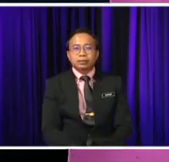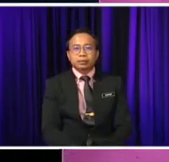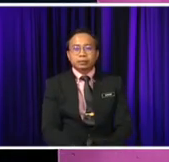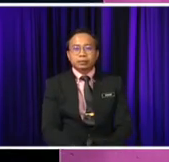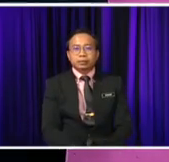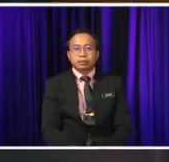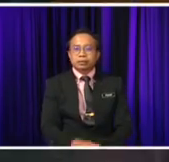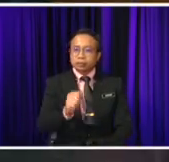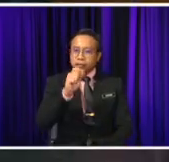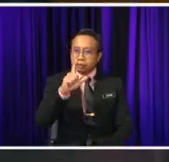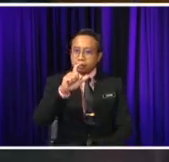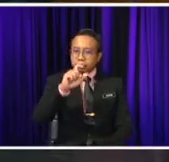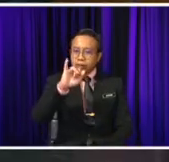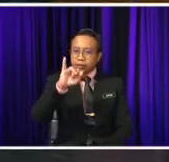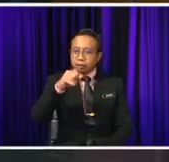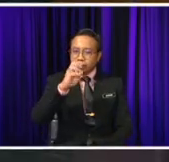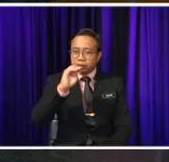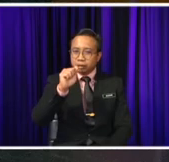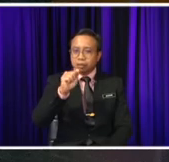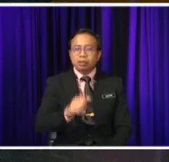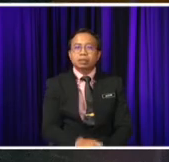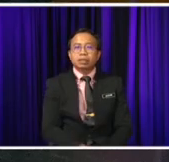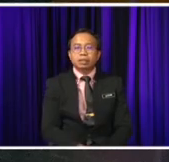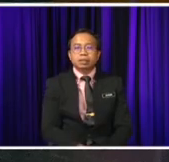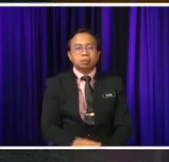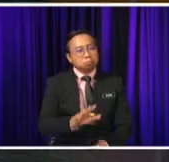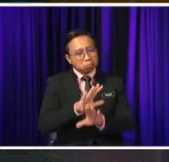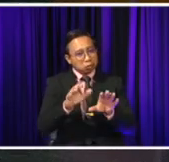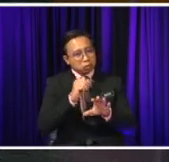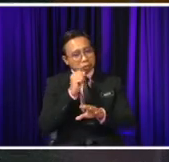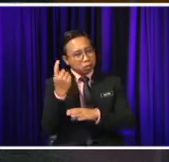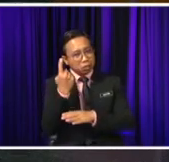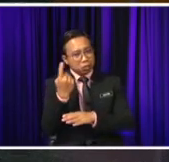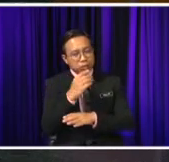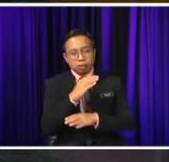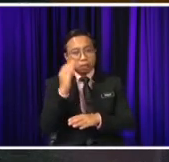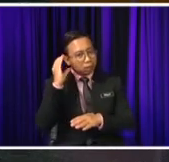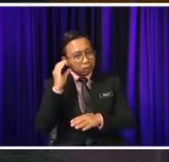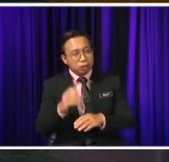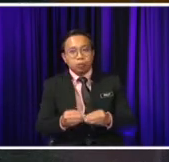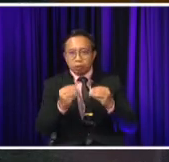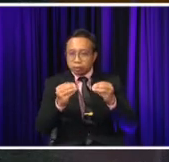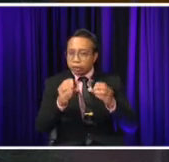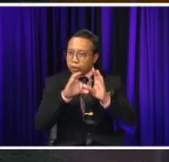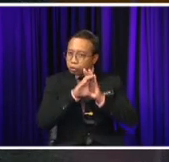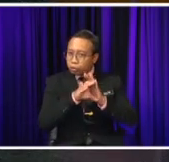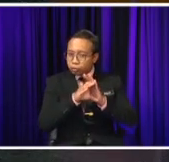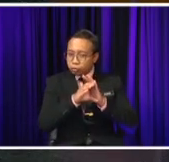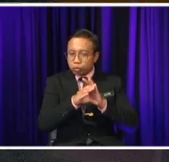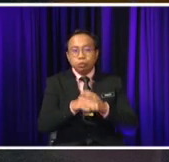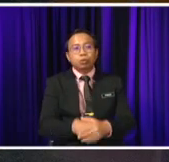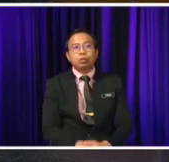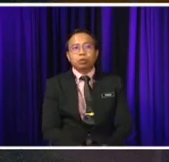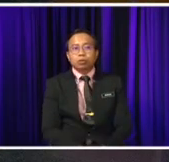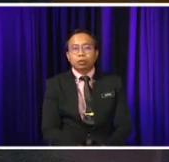antara perkataan yang jarang kita dengan boleh berikan kepada kami contoh supaya lagi mudah